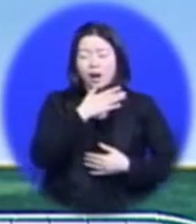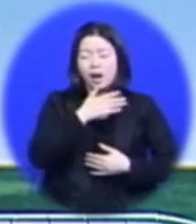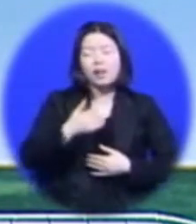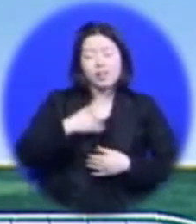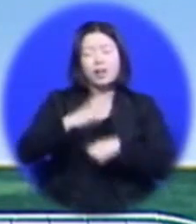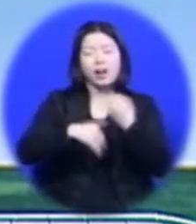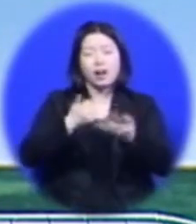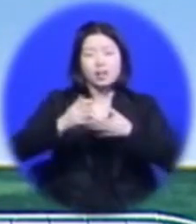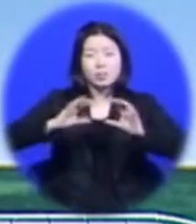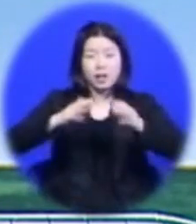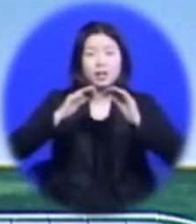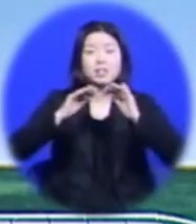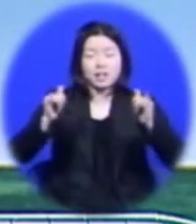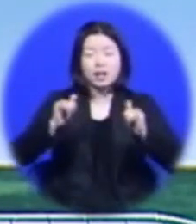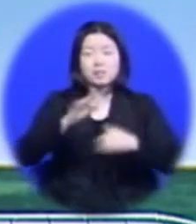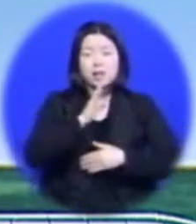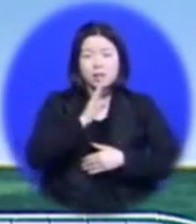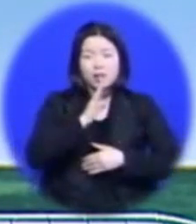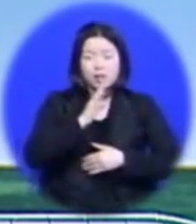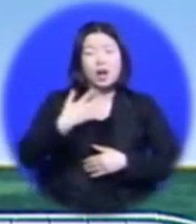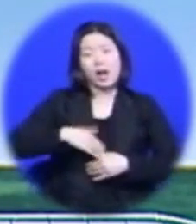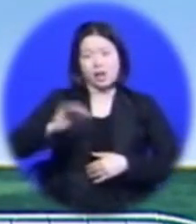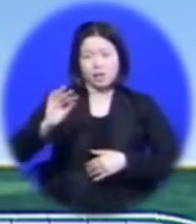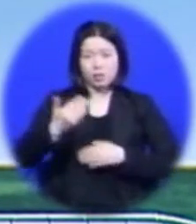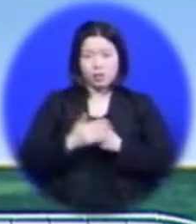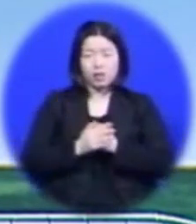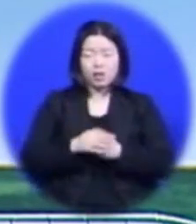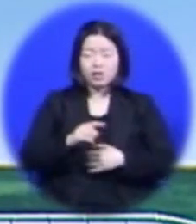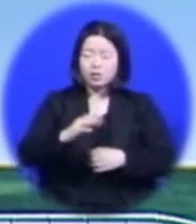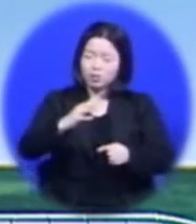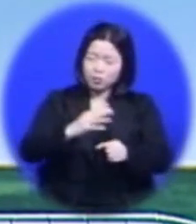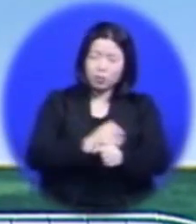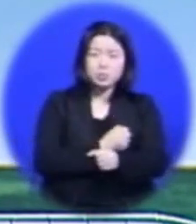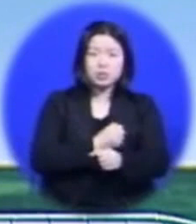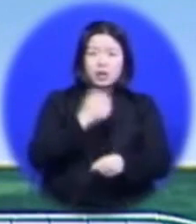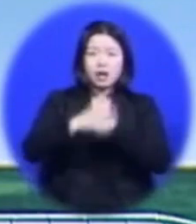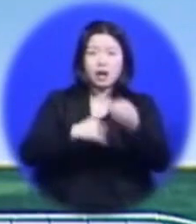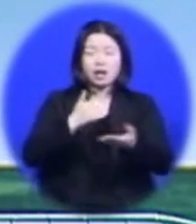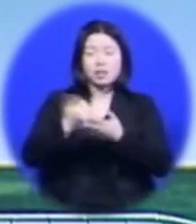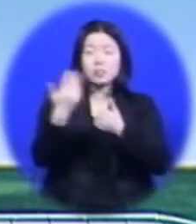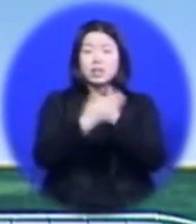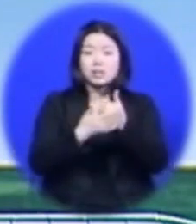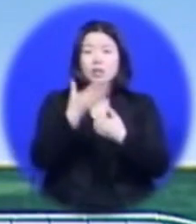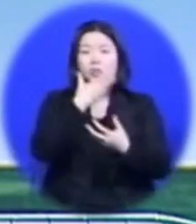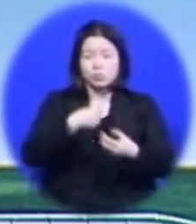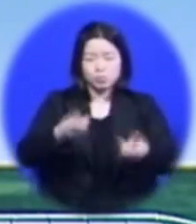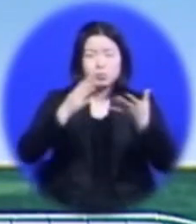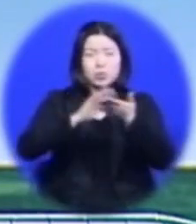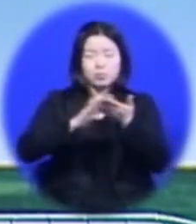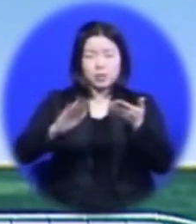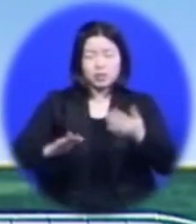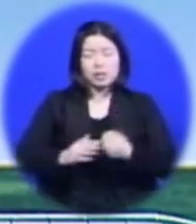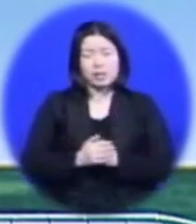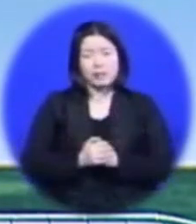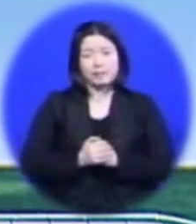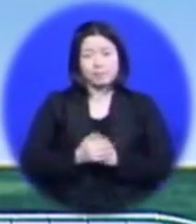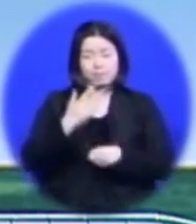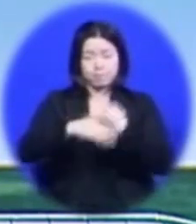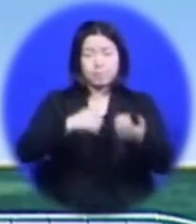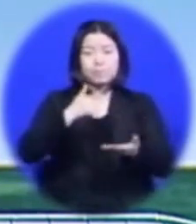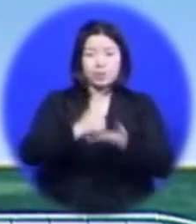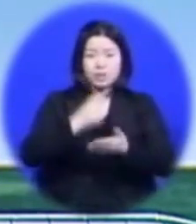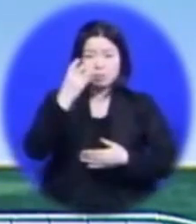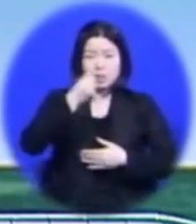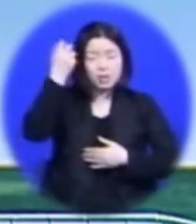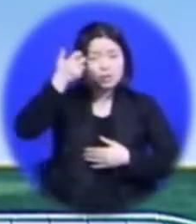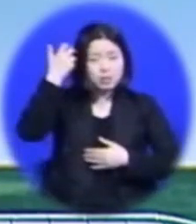걸 알게 됩니다. 이건 엄청난 하나님의 은혜요 축복입니다. 그러니까 하나님의